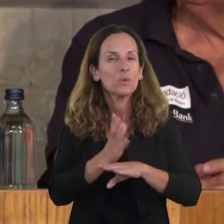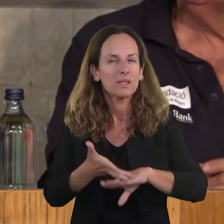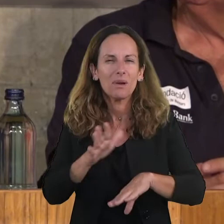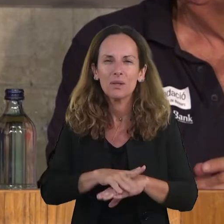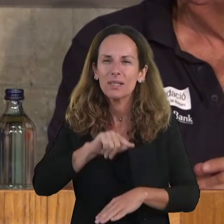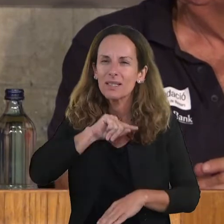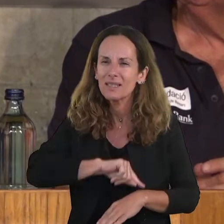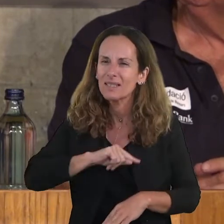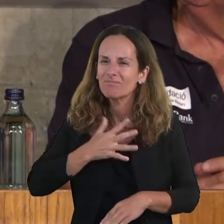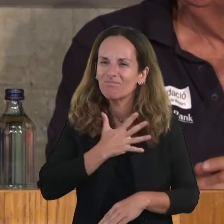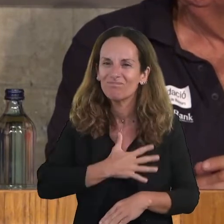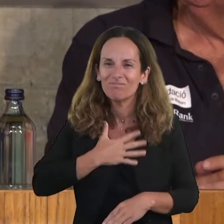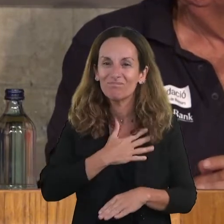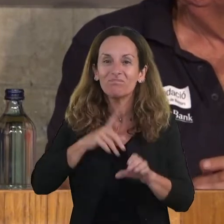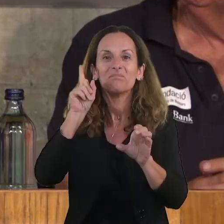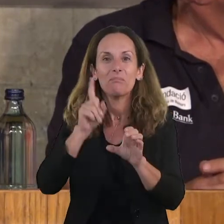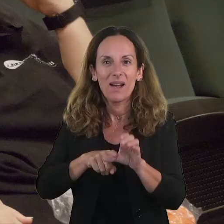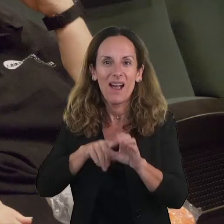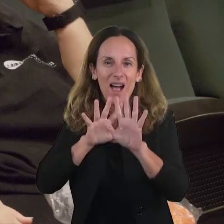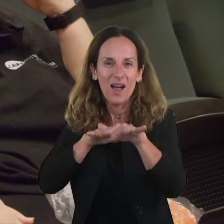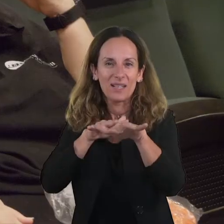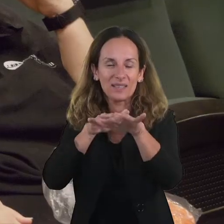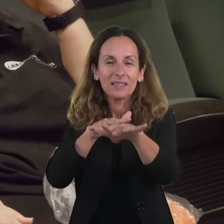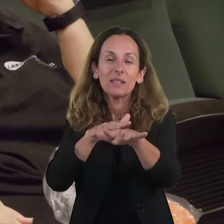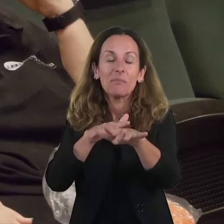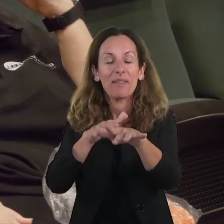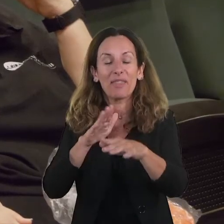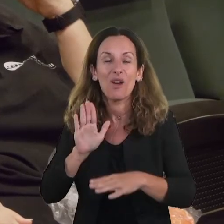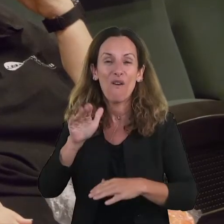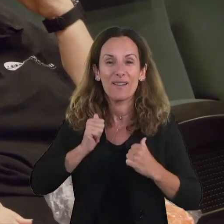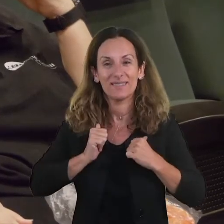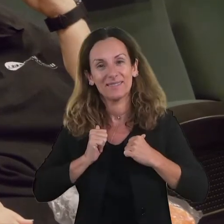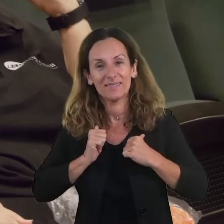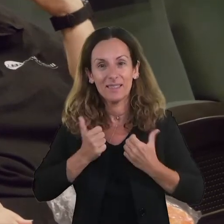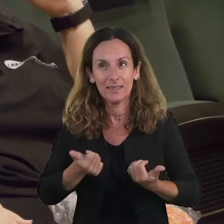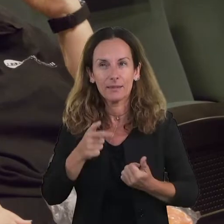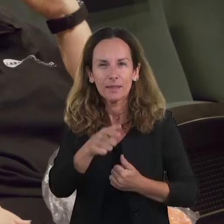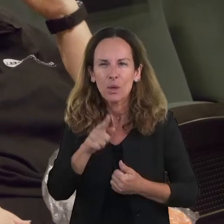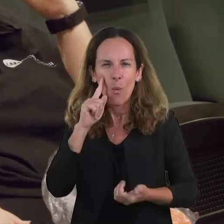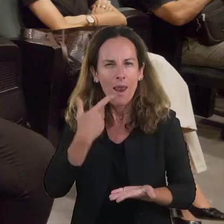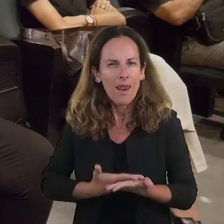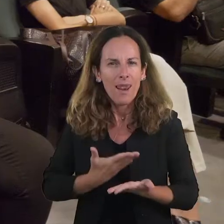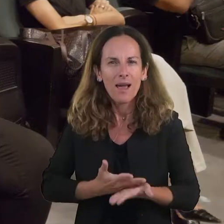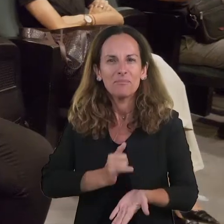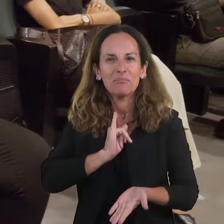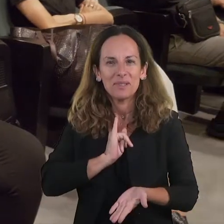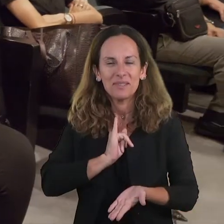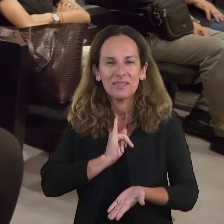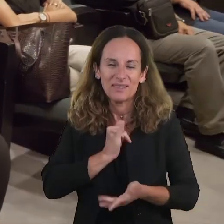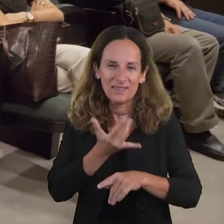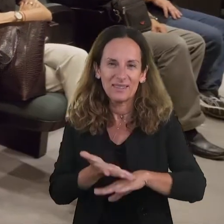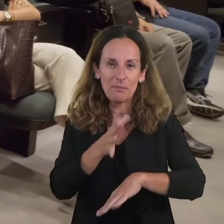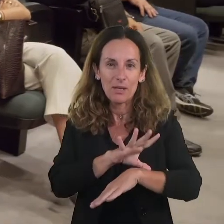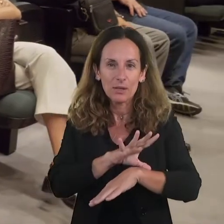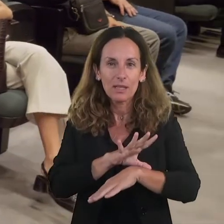marxa, com amb tot el que ja s'ha dit i ja puc recollir com a mostra de mallorquinitat, d'identitat de Mallorca, però que també hi sumam, que